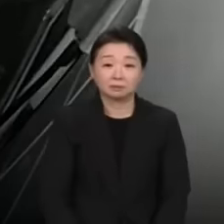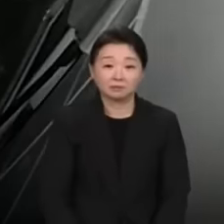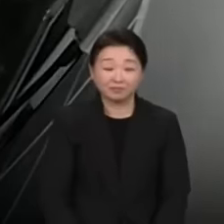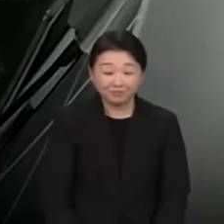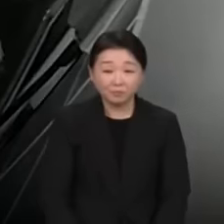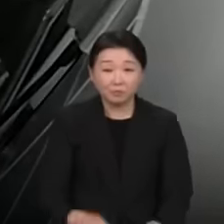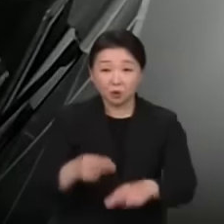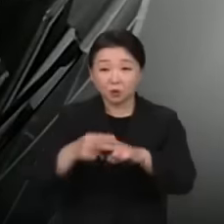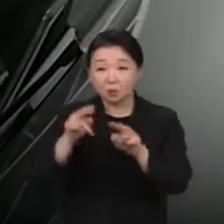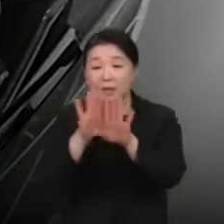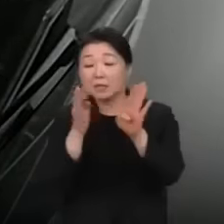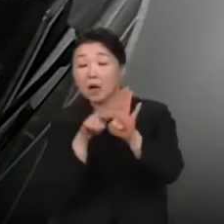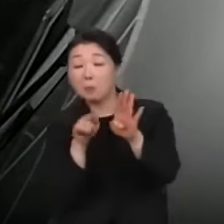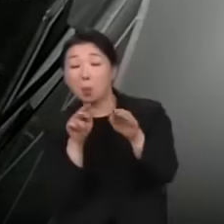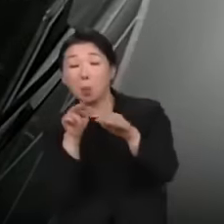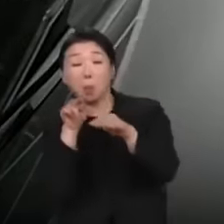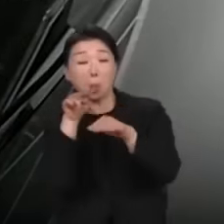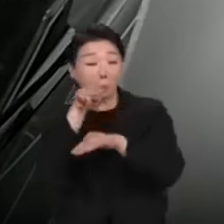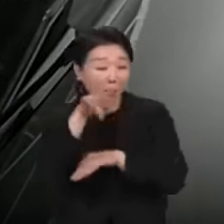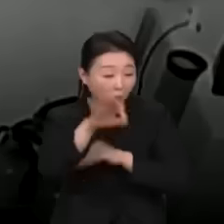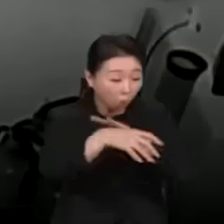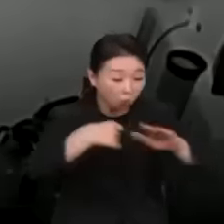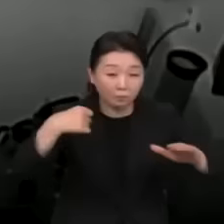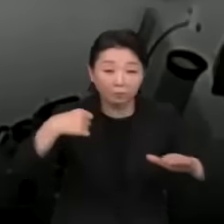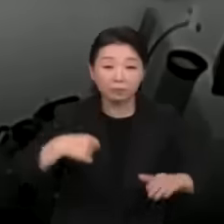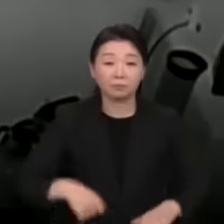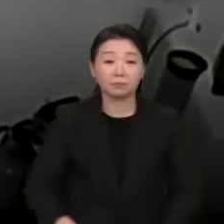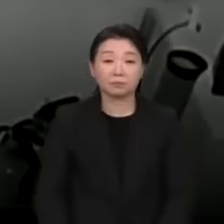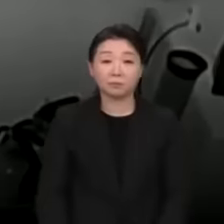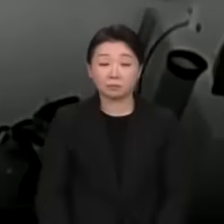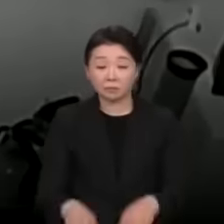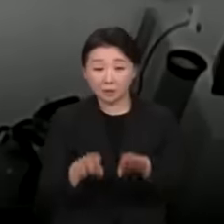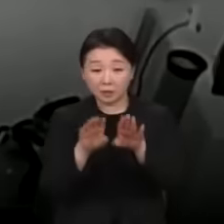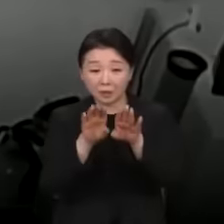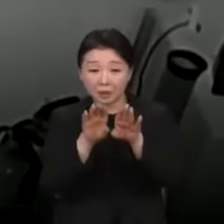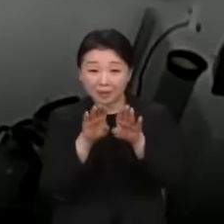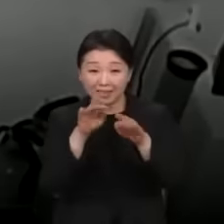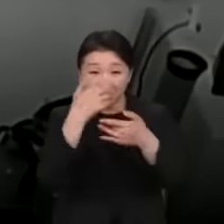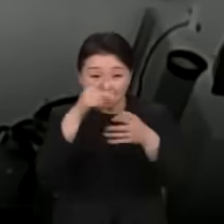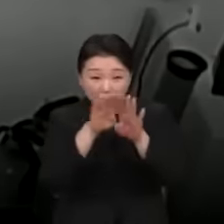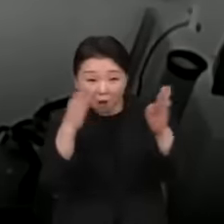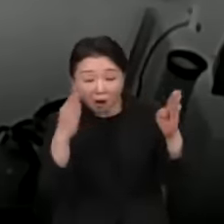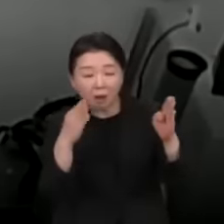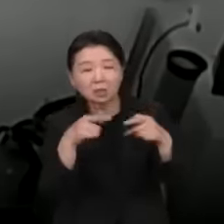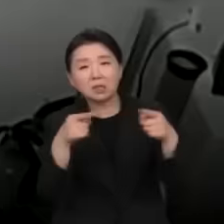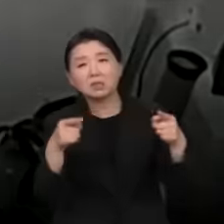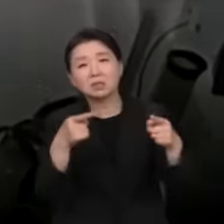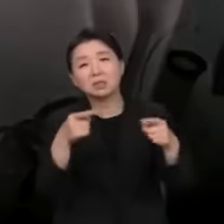주방 창문으로 기어들어와 돈을 훔쳤습니다. 창문이 열린 1층 가게만 노린 겁니다.